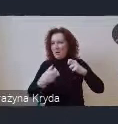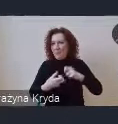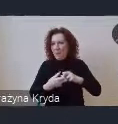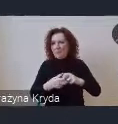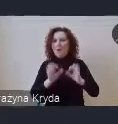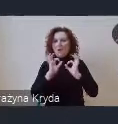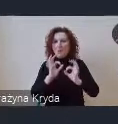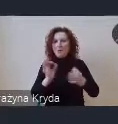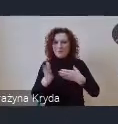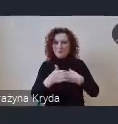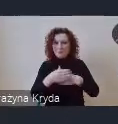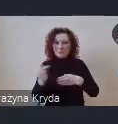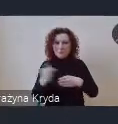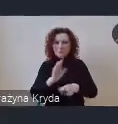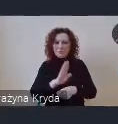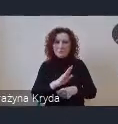metrów